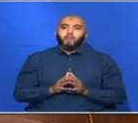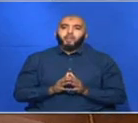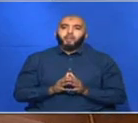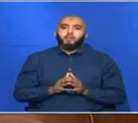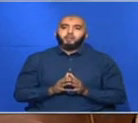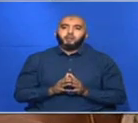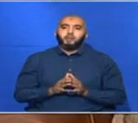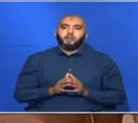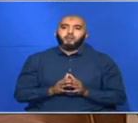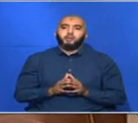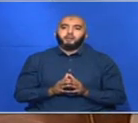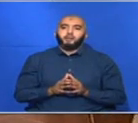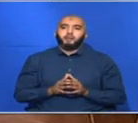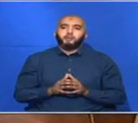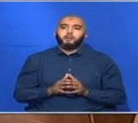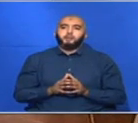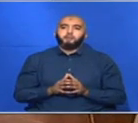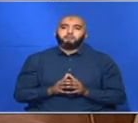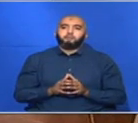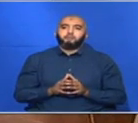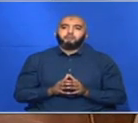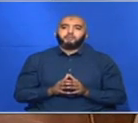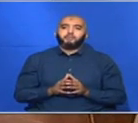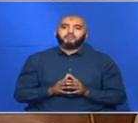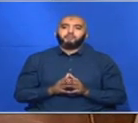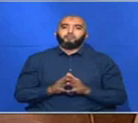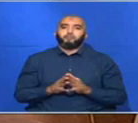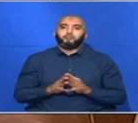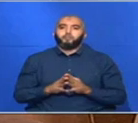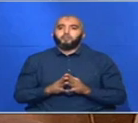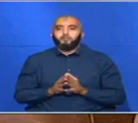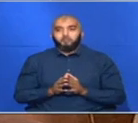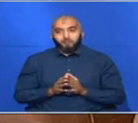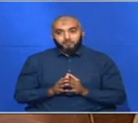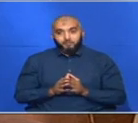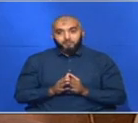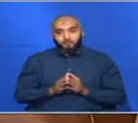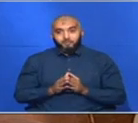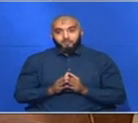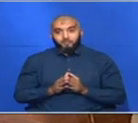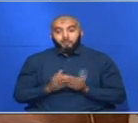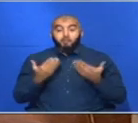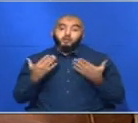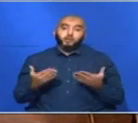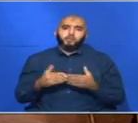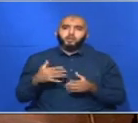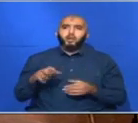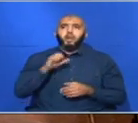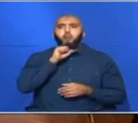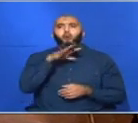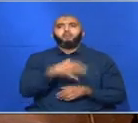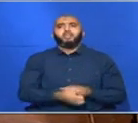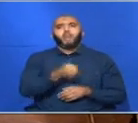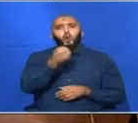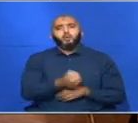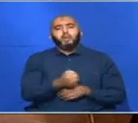يبقى يبقى بعد ذلك ثلاث دقائق يا شيخ قضيه النبي عليه الصلاه والسلام يقول